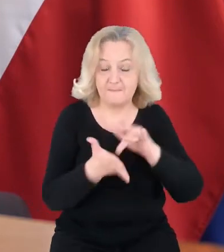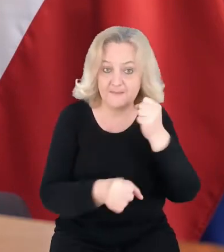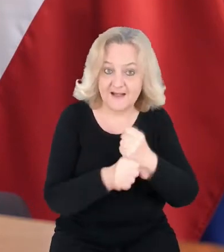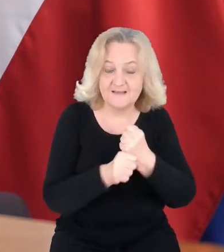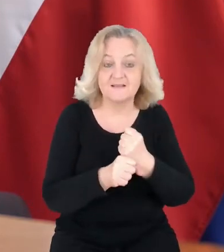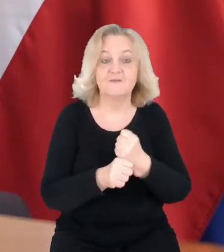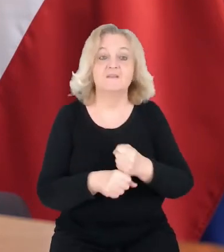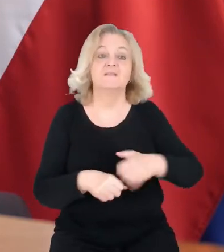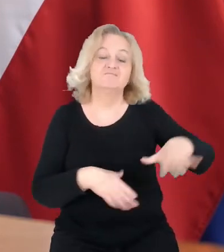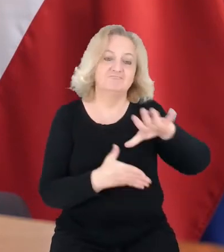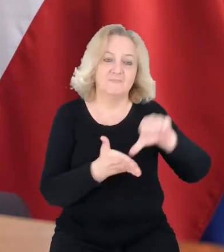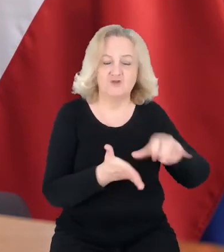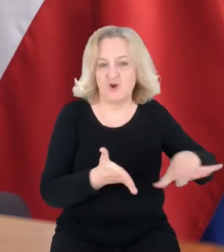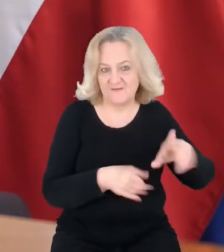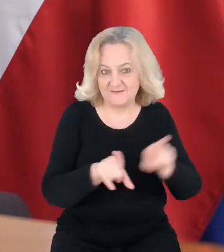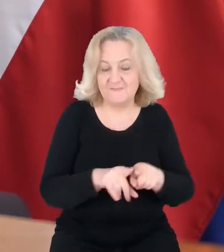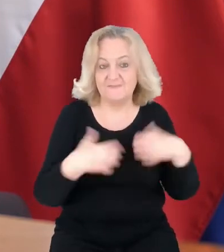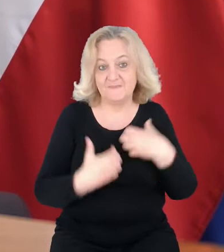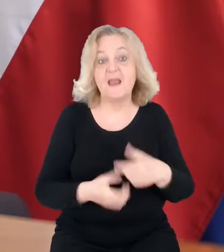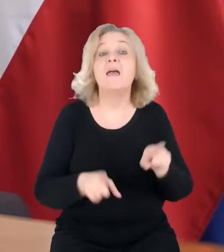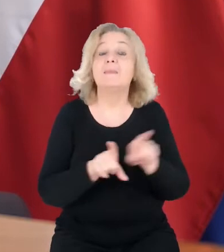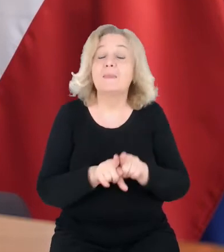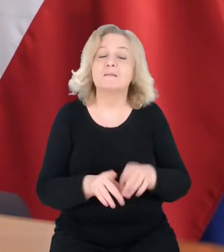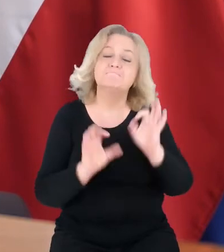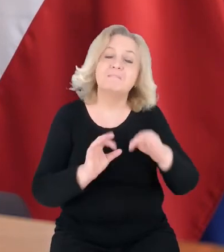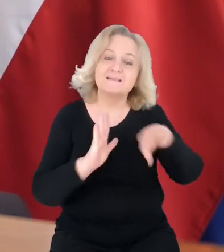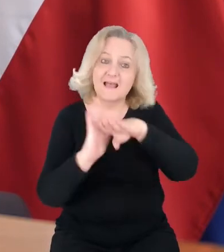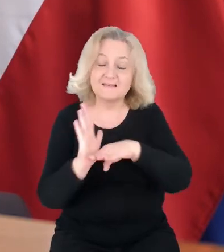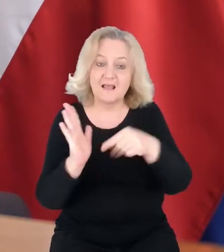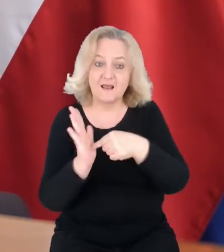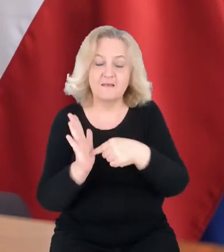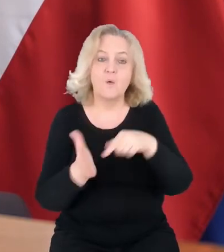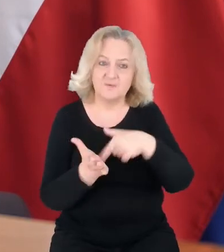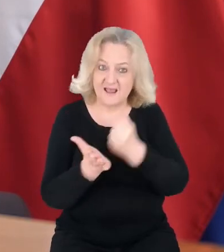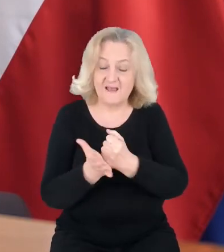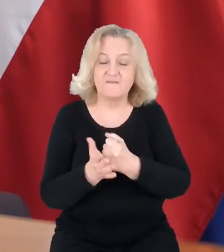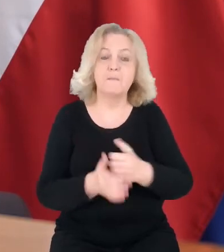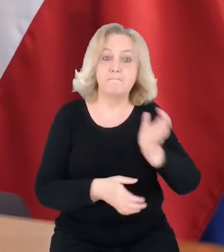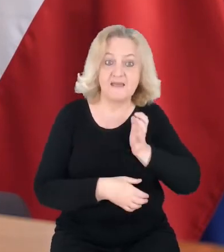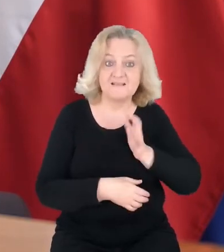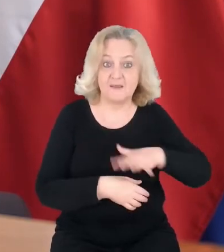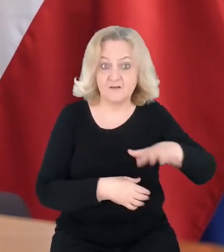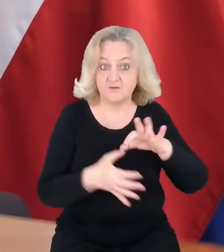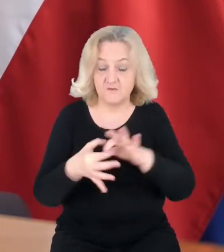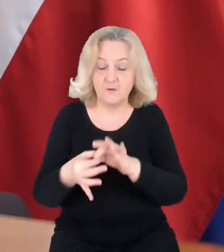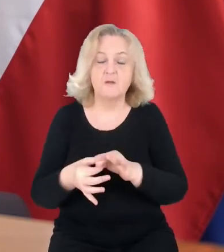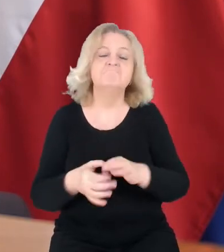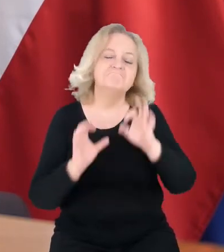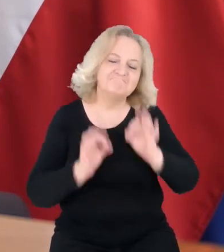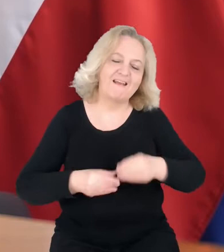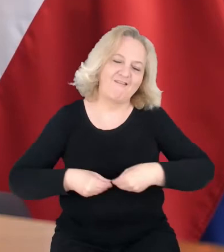i środowisko. Rozsądne regulacje prawne w zakresie bezpieczeństwa stwarzają dogodne perspektywy